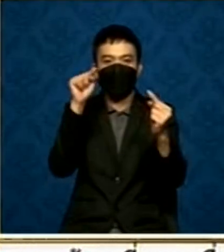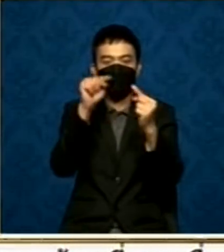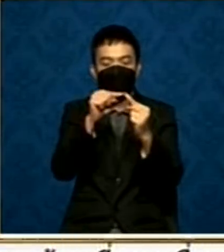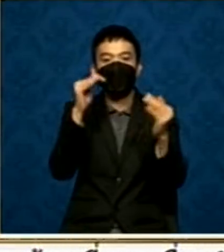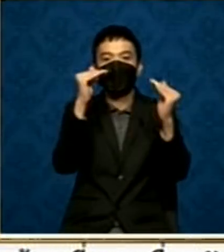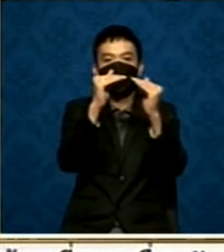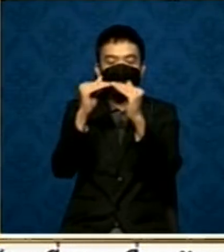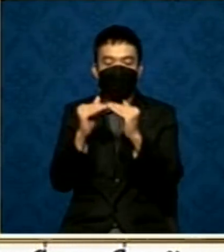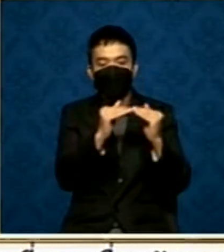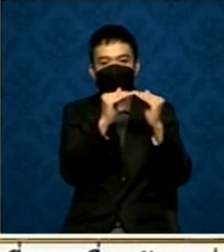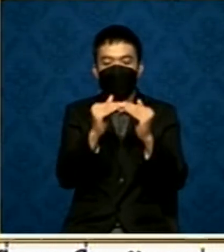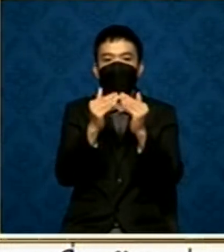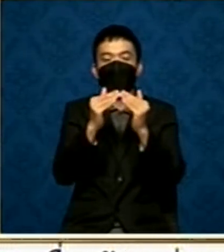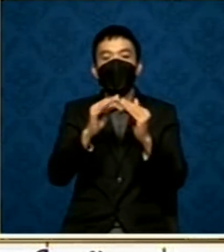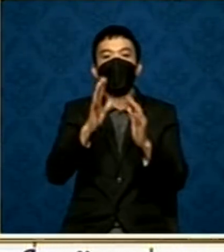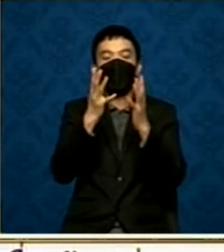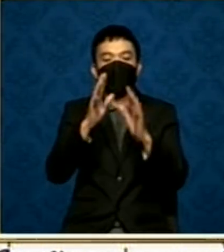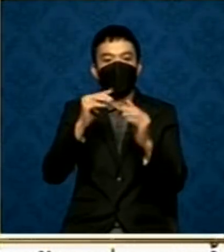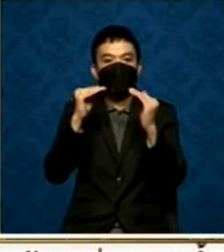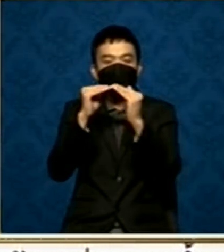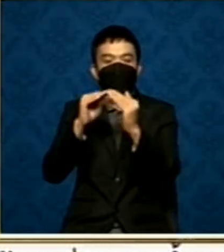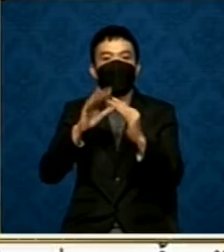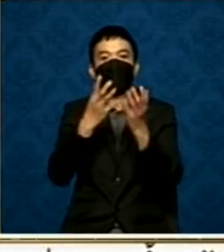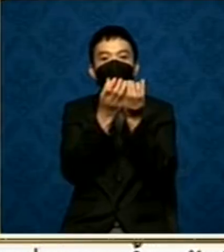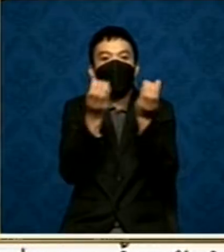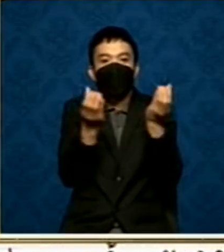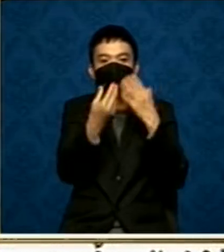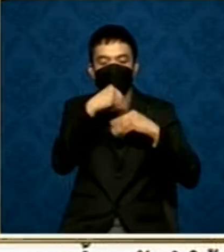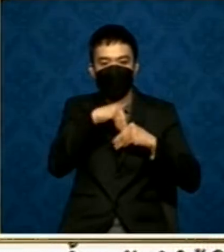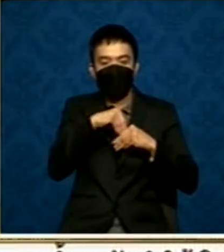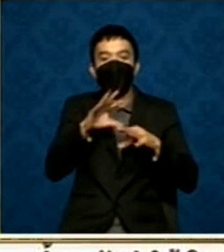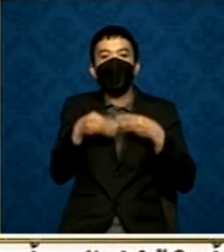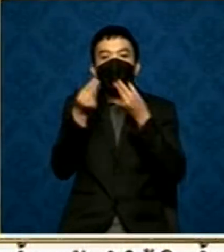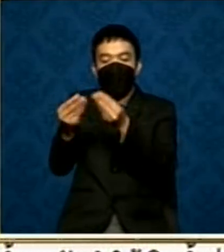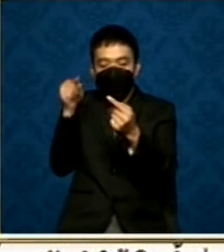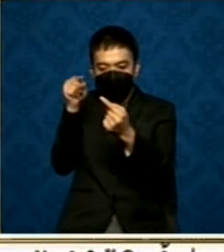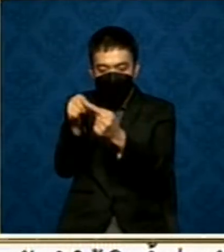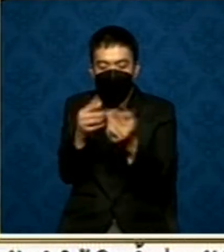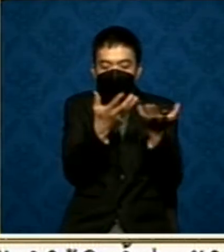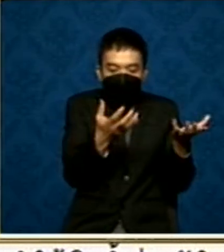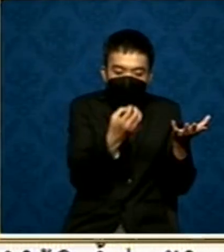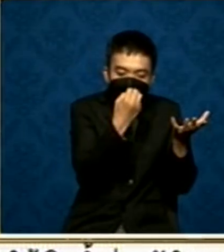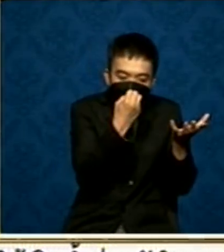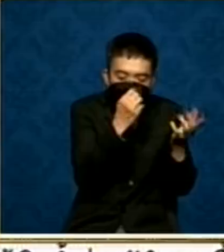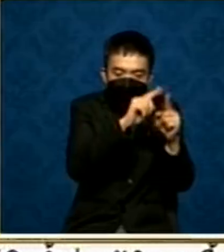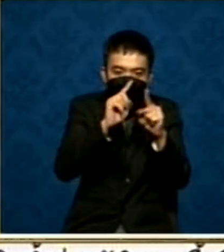วยชาพันธ์็นอาหารรนแล้วแต่ได้รับการตอนรับ จากพดเกี่วข้อง แต่ก่อนที่จะไป